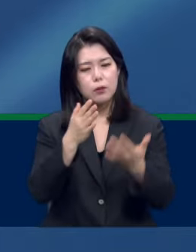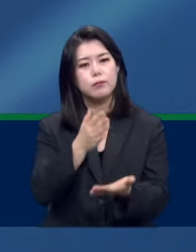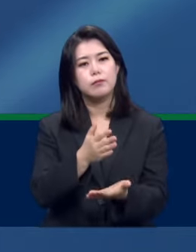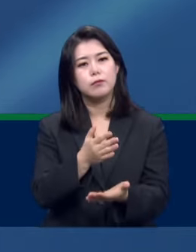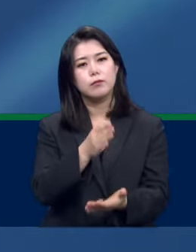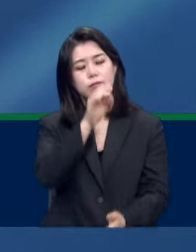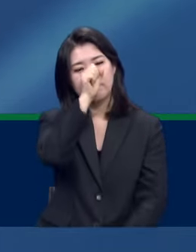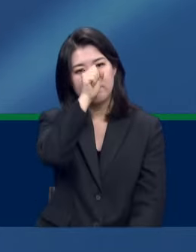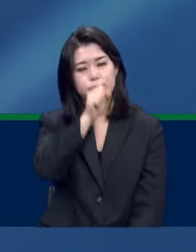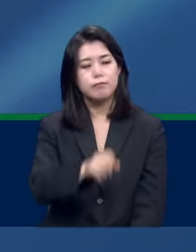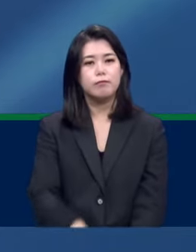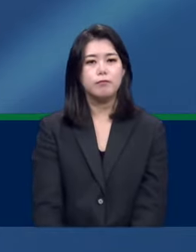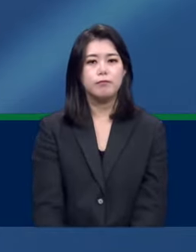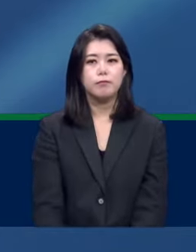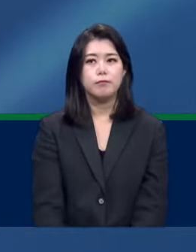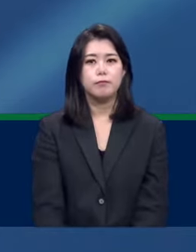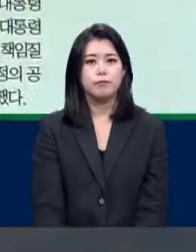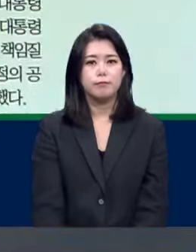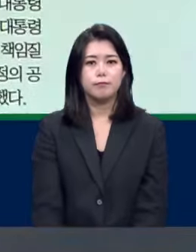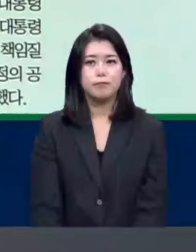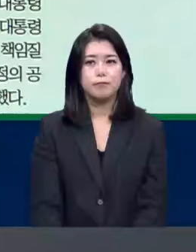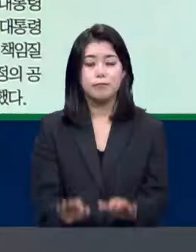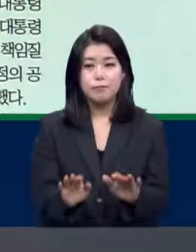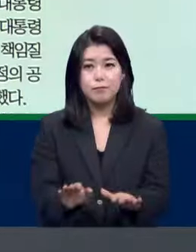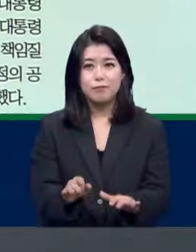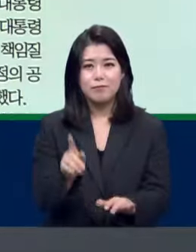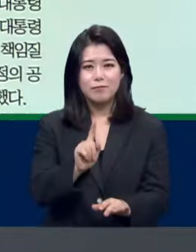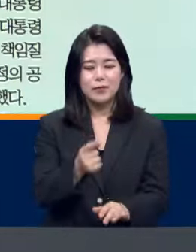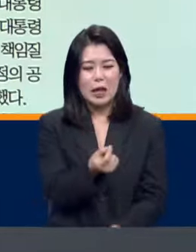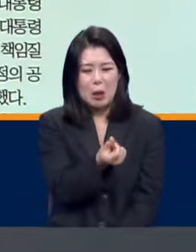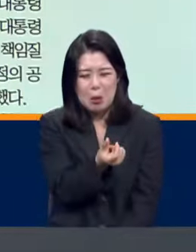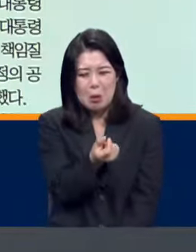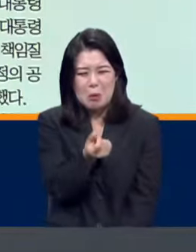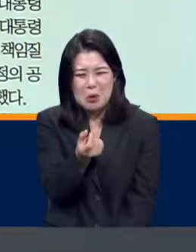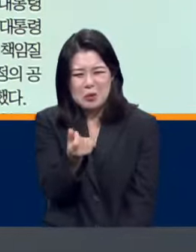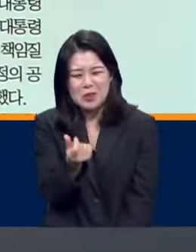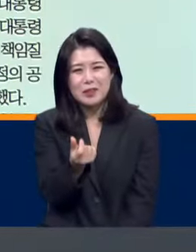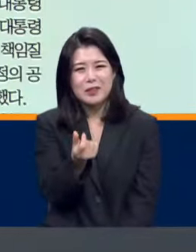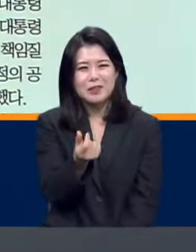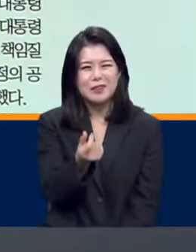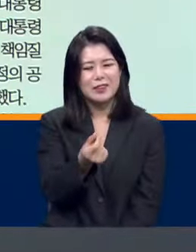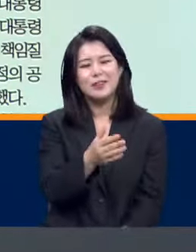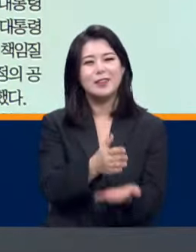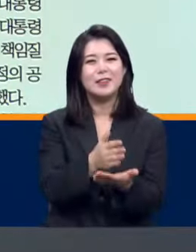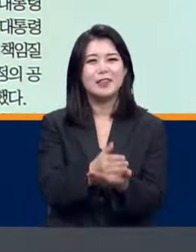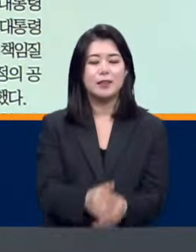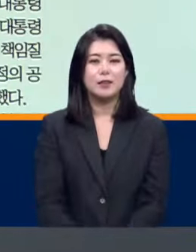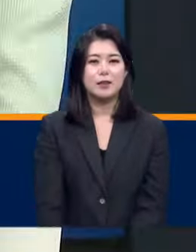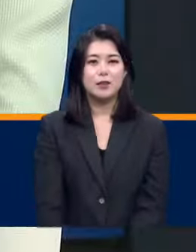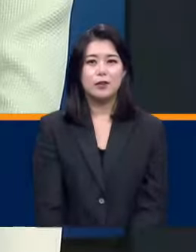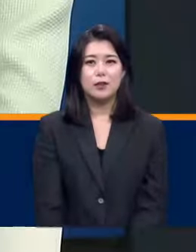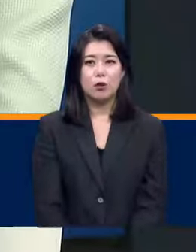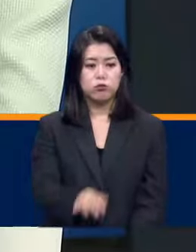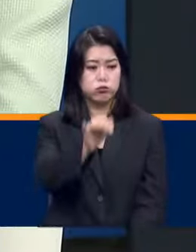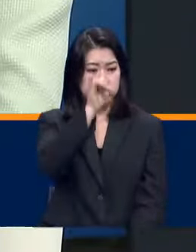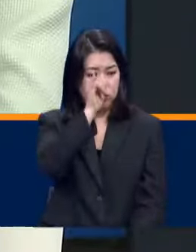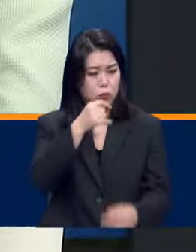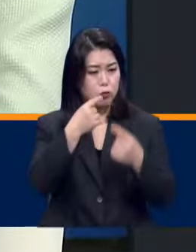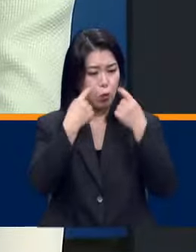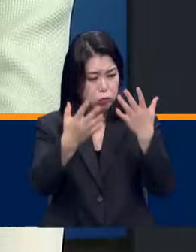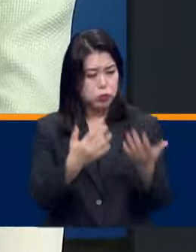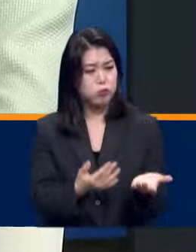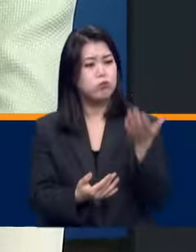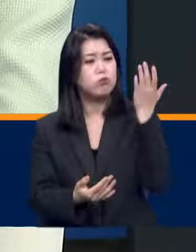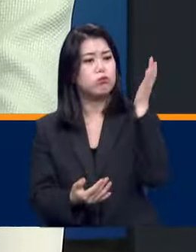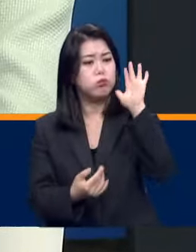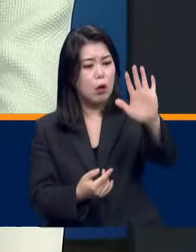선동하지 말라 말씀 말씀도 좀 드리고 싶 알겠습니다 장 변호사님 지금 깔짝 깔짝이 표현이 나왔어요 뭐 이렇게 조금조금 렇 있 있으면은 먼저